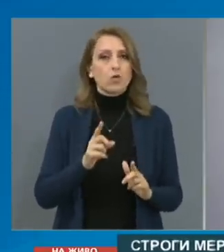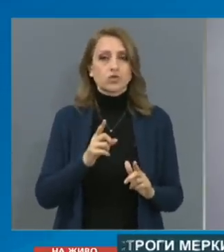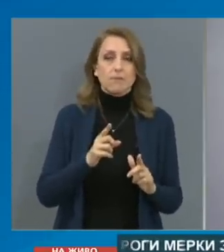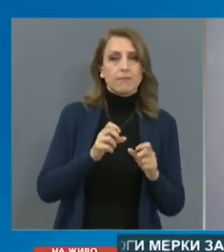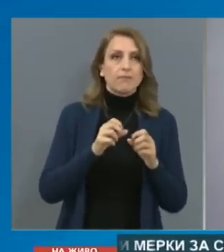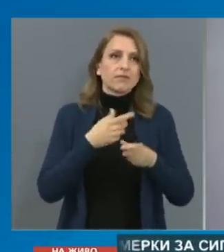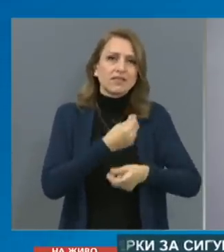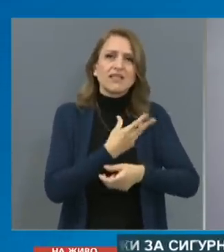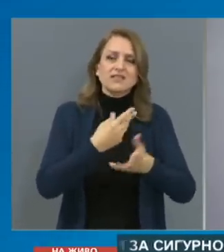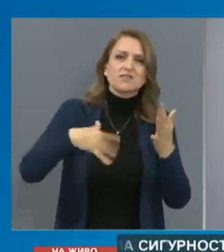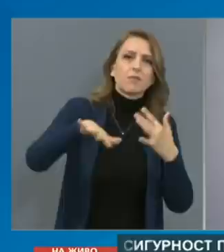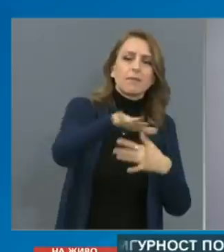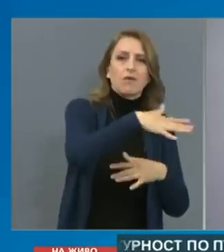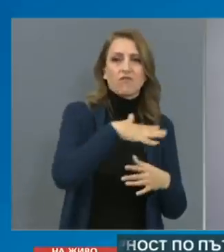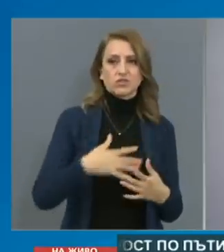нещо.